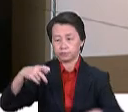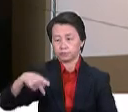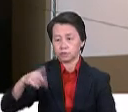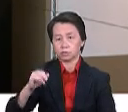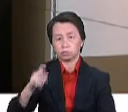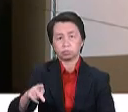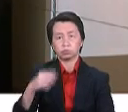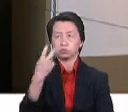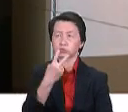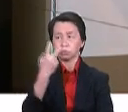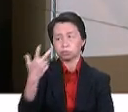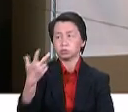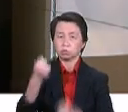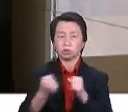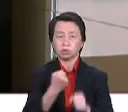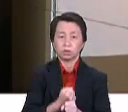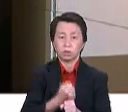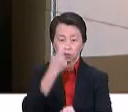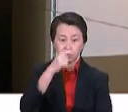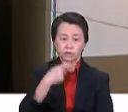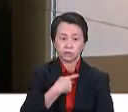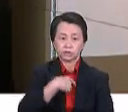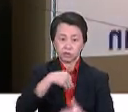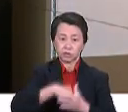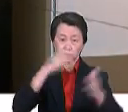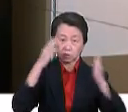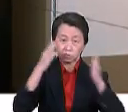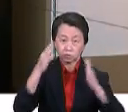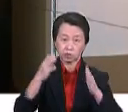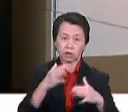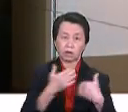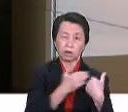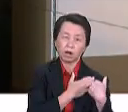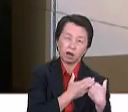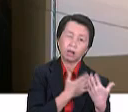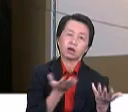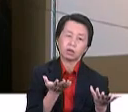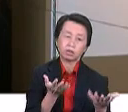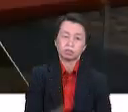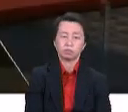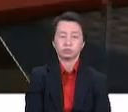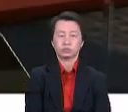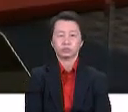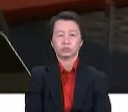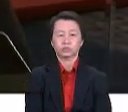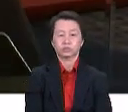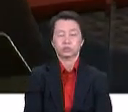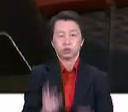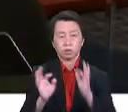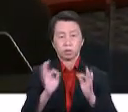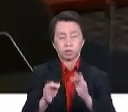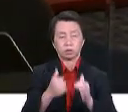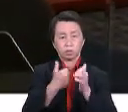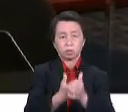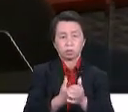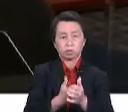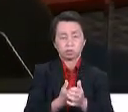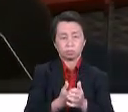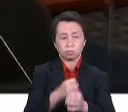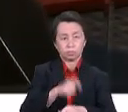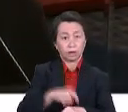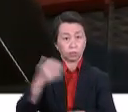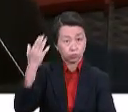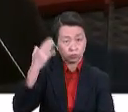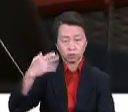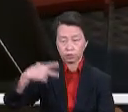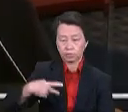sampai dah 2 tahun, 3 tahun dah untuk kita dalam Malaysia ni menanggung lah. Kalau ikutkan di masa